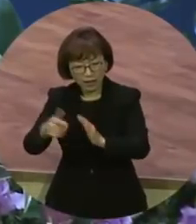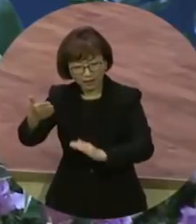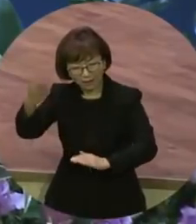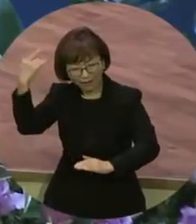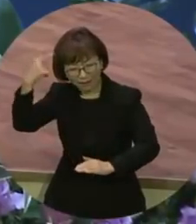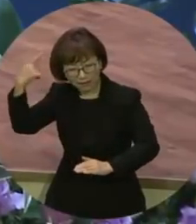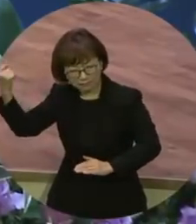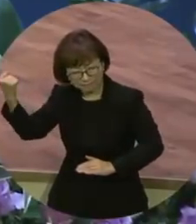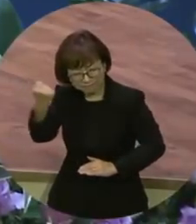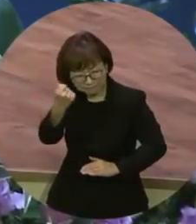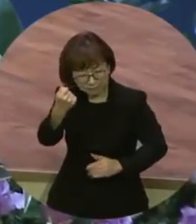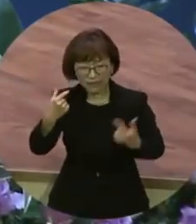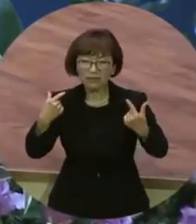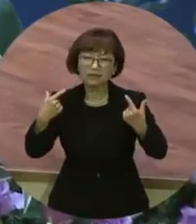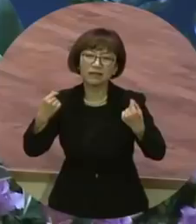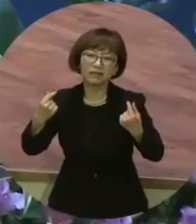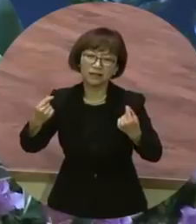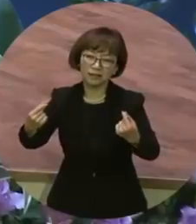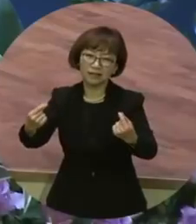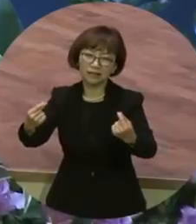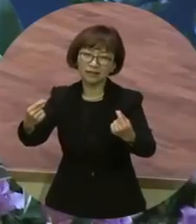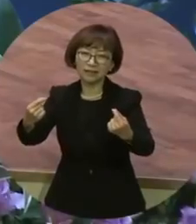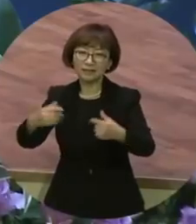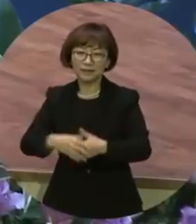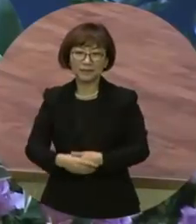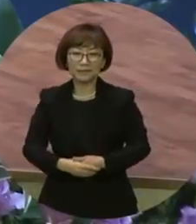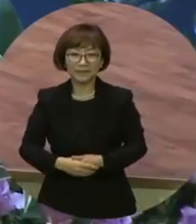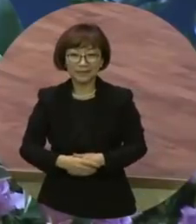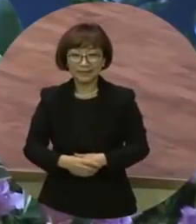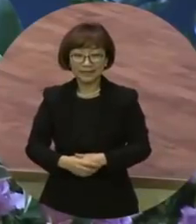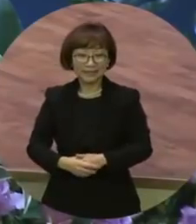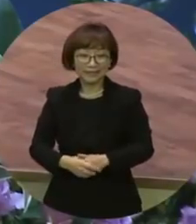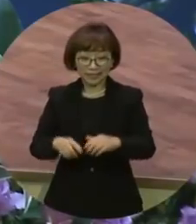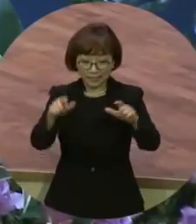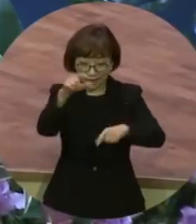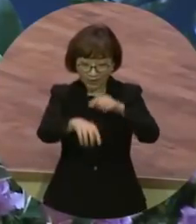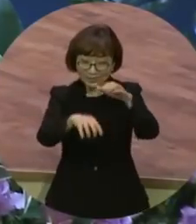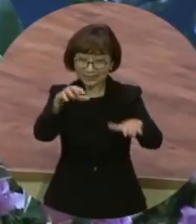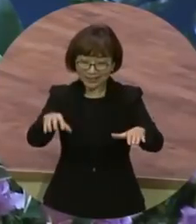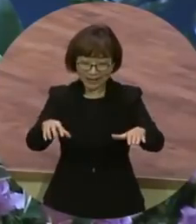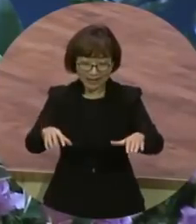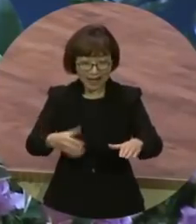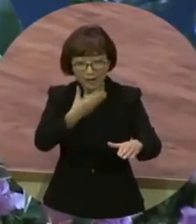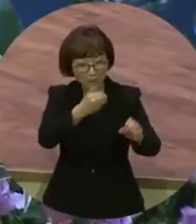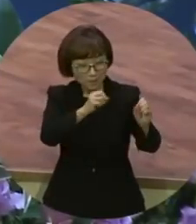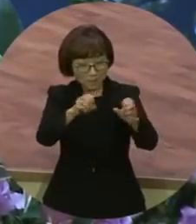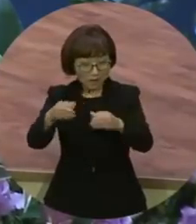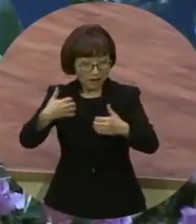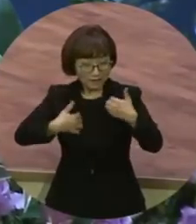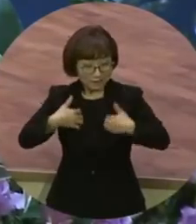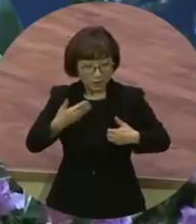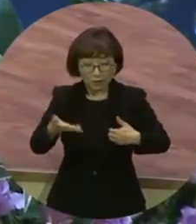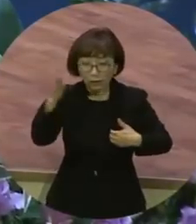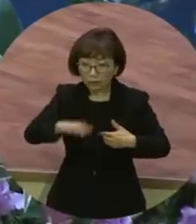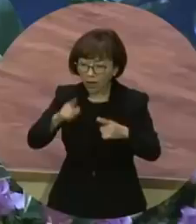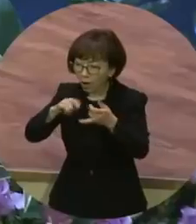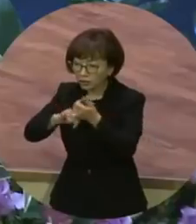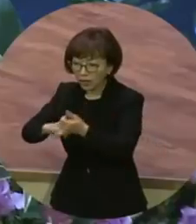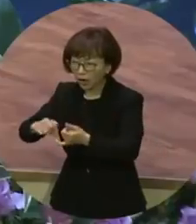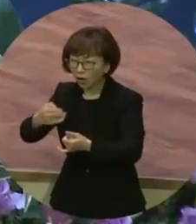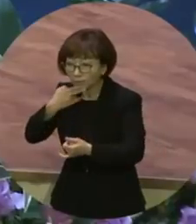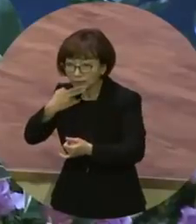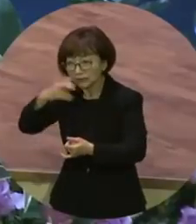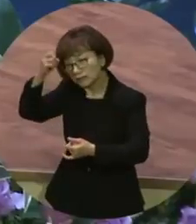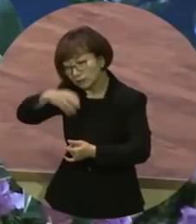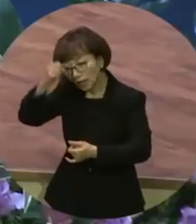가는 거 너무 좋은 거죠. 어쩌면 당연한 것이죠. 근데 언약 속에서 누리는 기도의 힘이 없이 현장 계속 가면 또